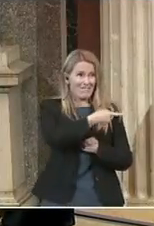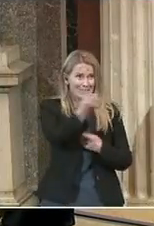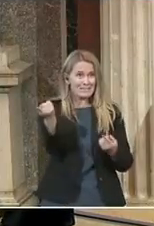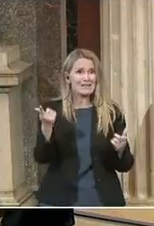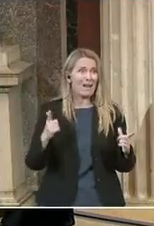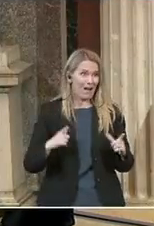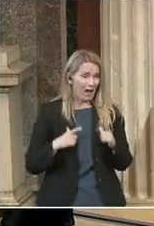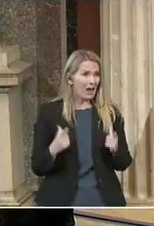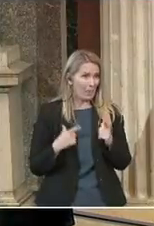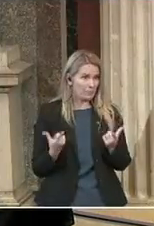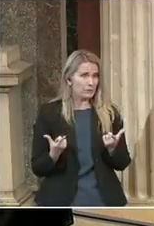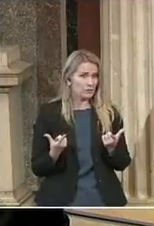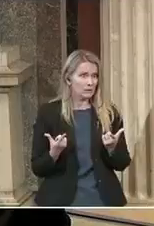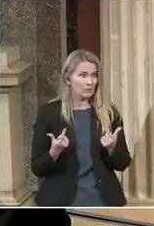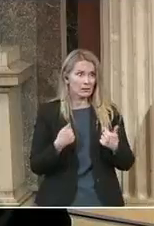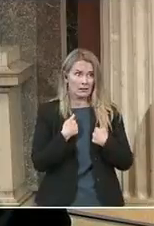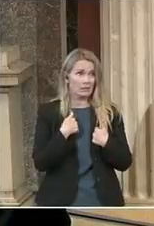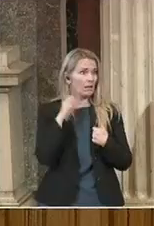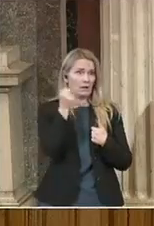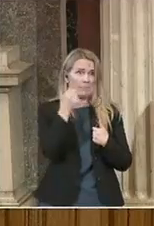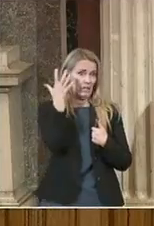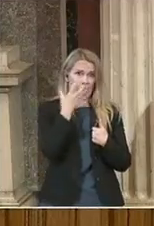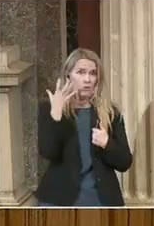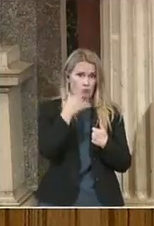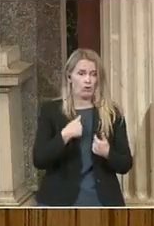haben das konnte ich mir nicht